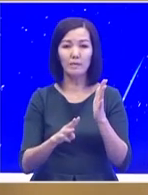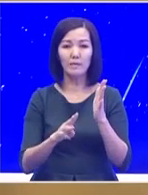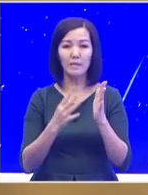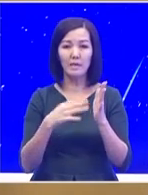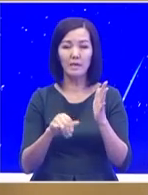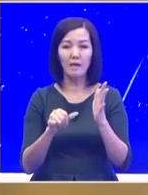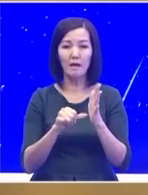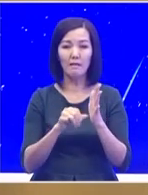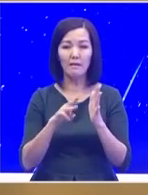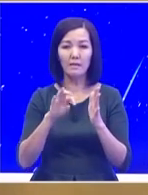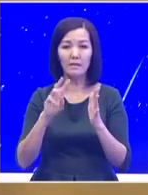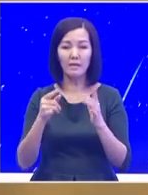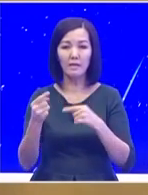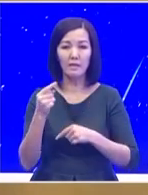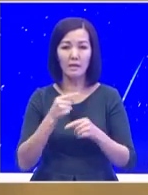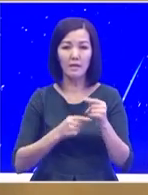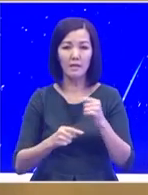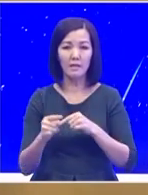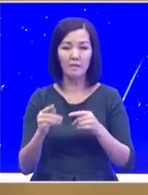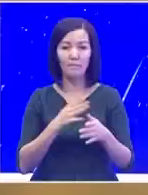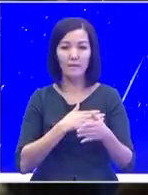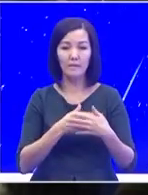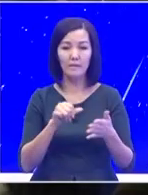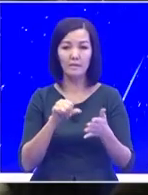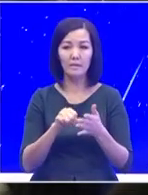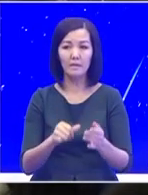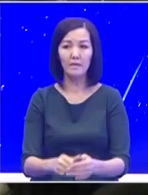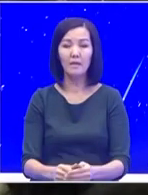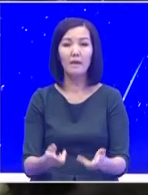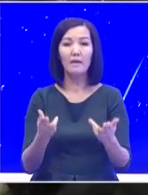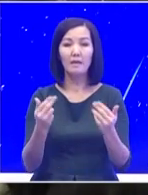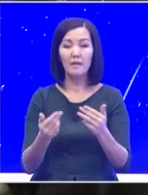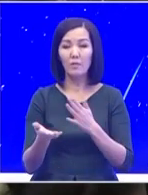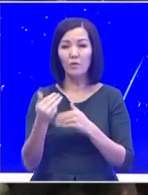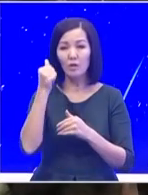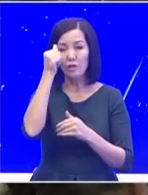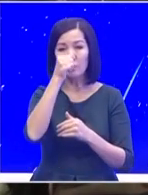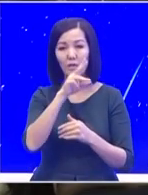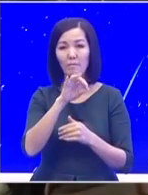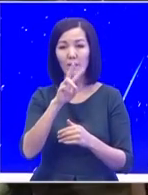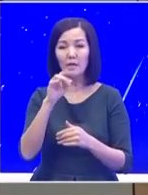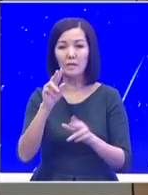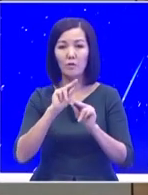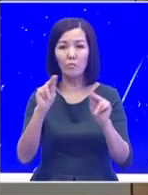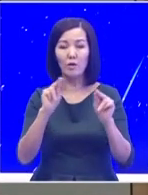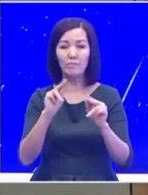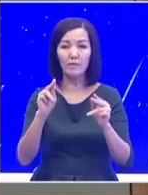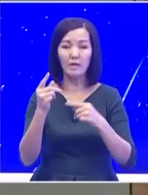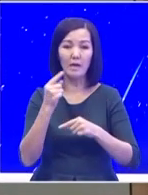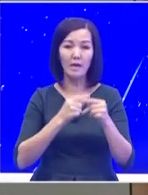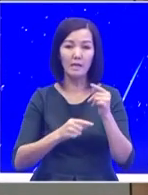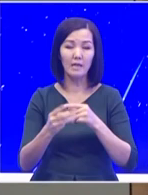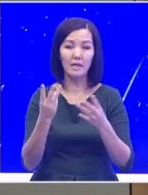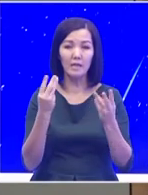1 миллиард 400 миллион 76 мың 846 теңгені қайтаруға біз атсалыстық. Бұл өткен жылы маңғыстаулық мұғалімдерге қайтарылған қаржы,